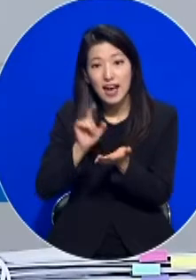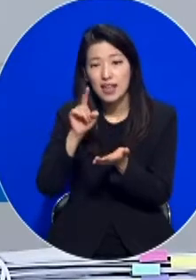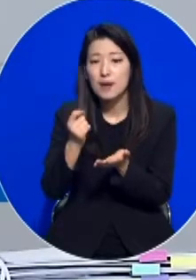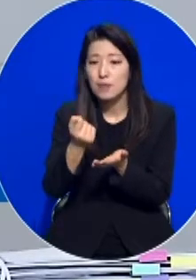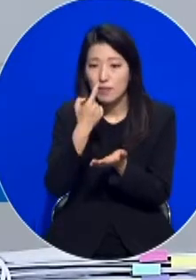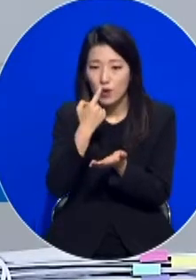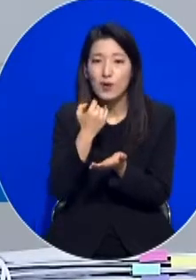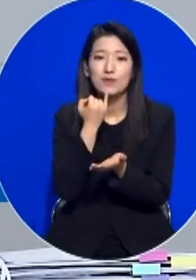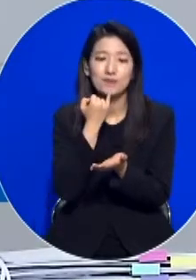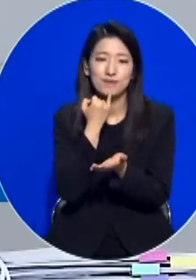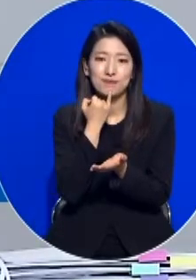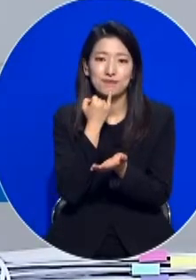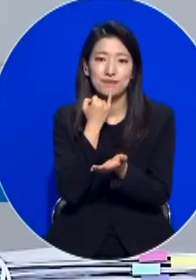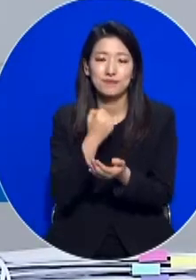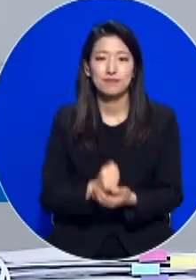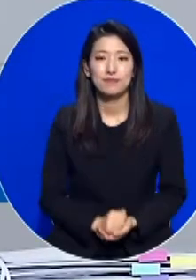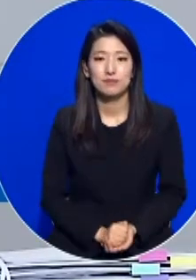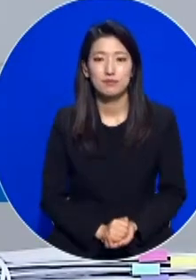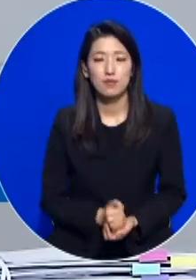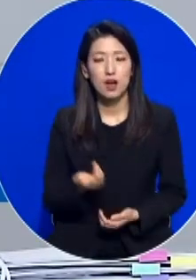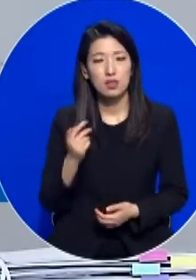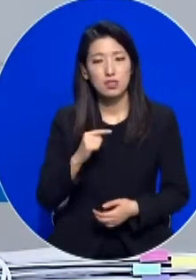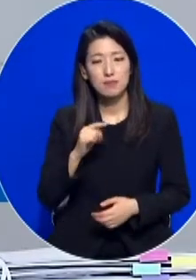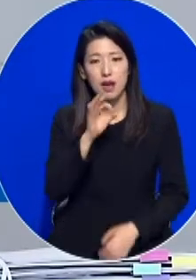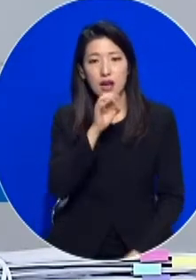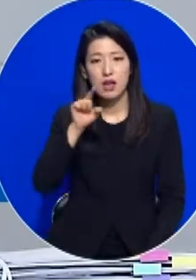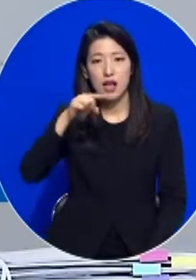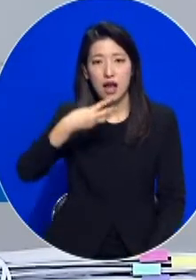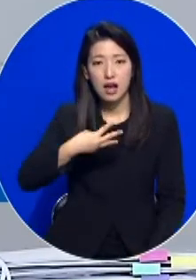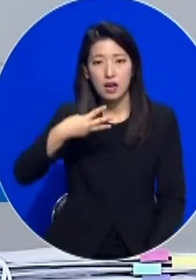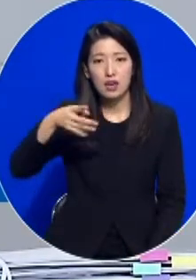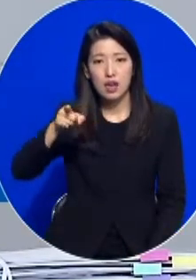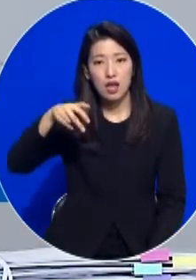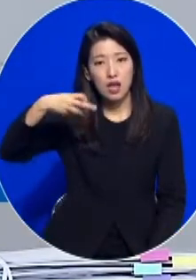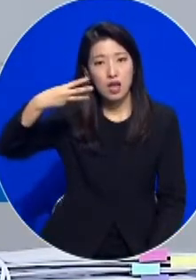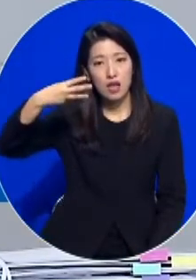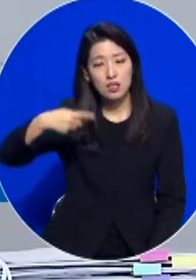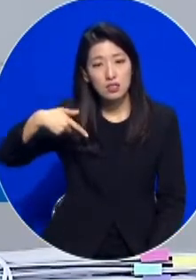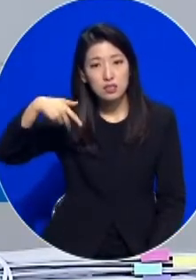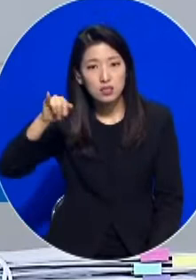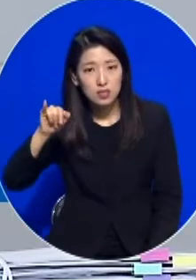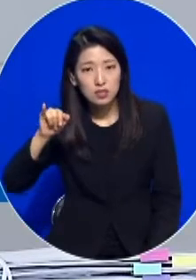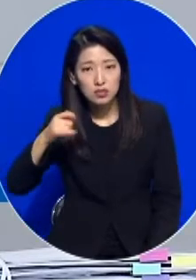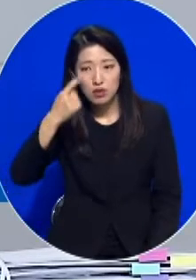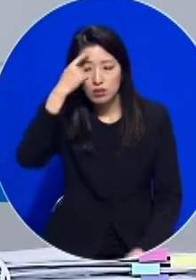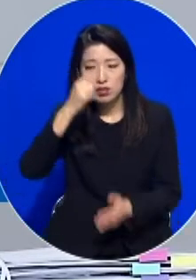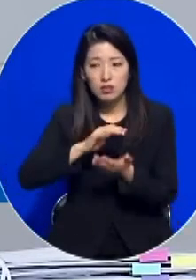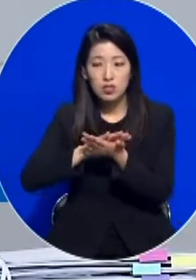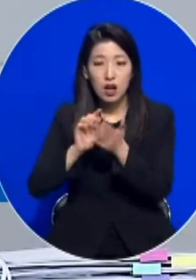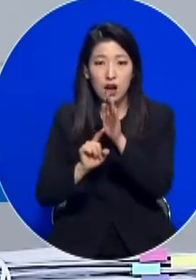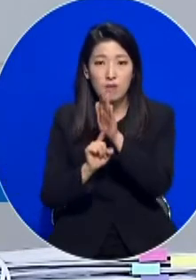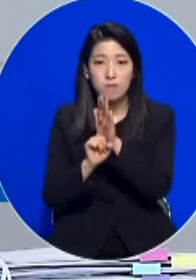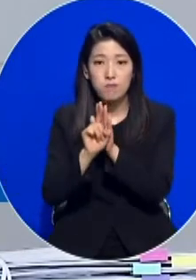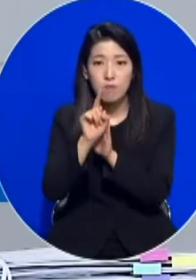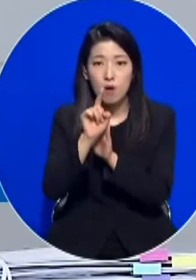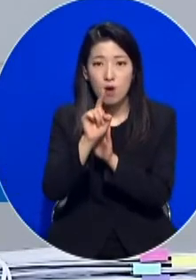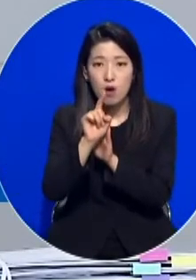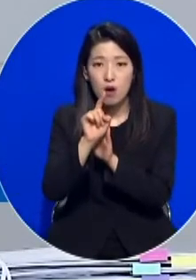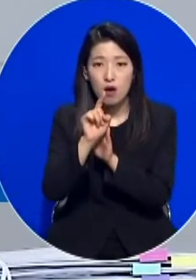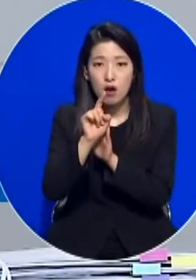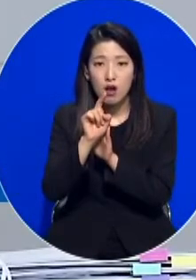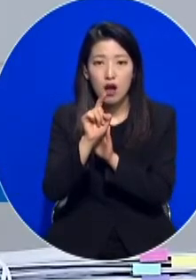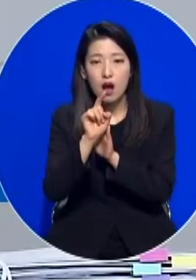있습니다. 다만 알레르기 반응 등의 증상이 나타나거나 고열이 있는 경우에는 고열이